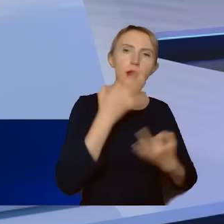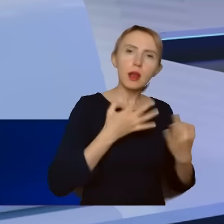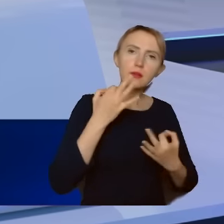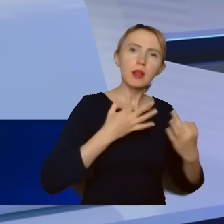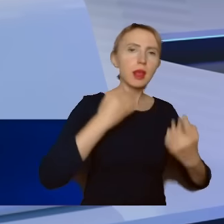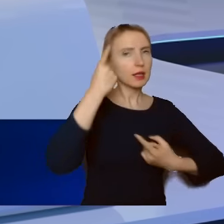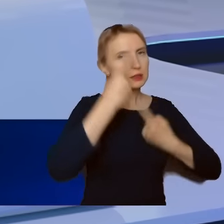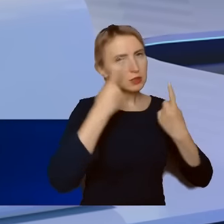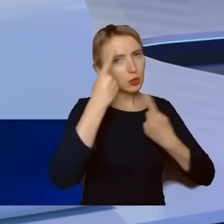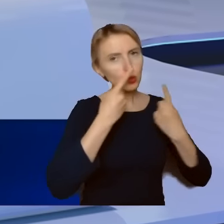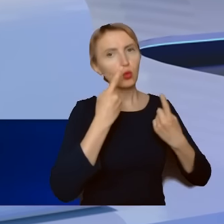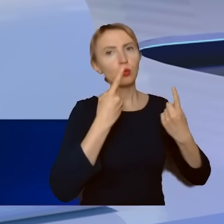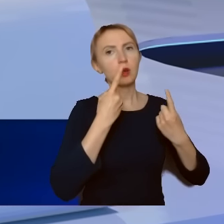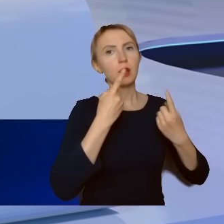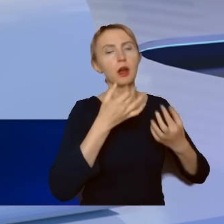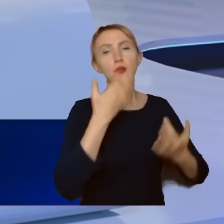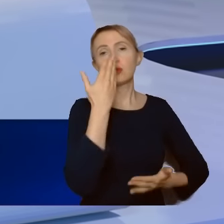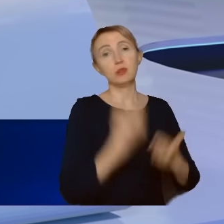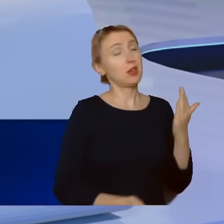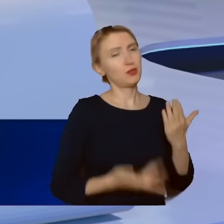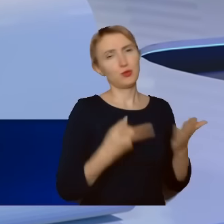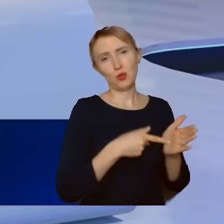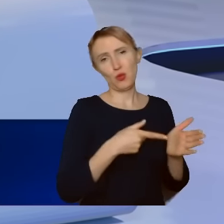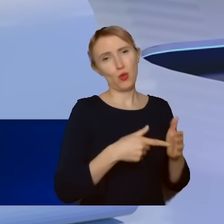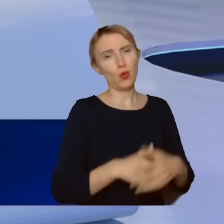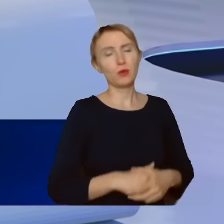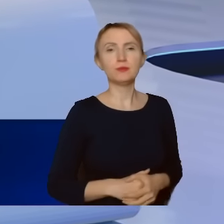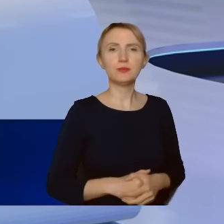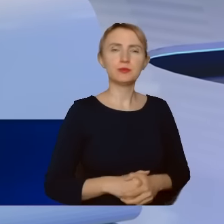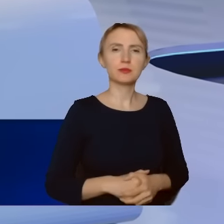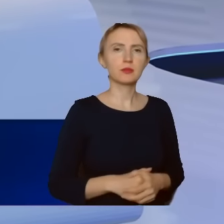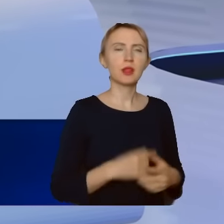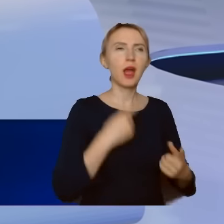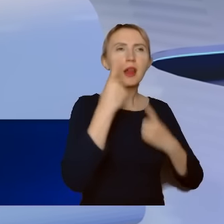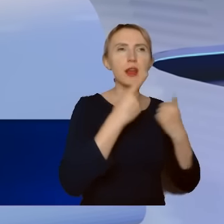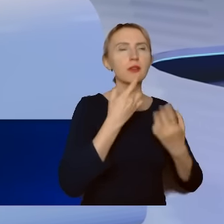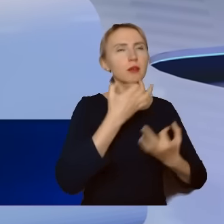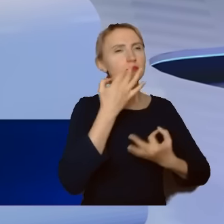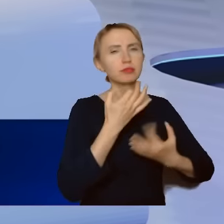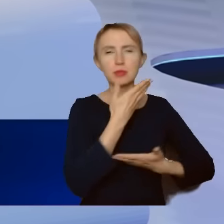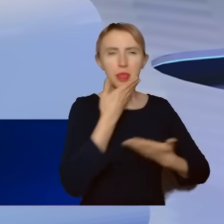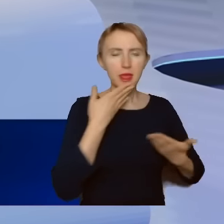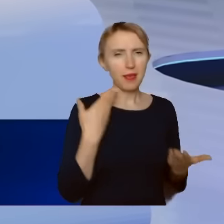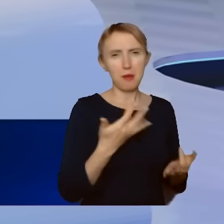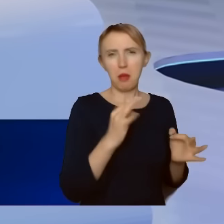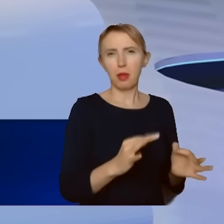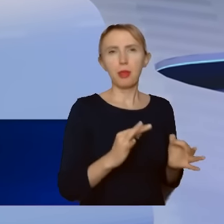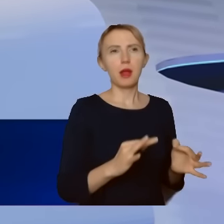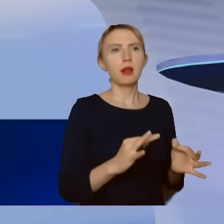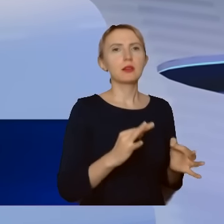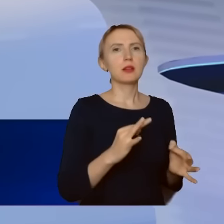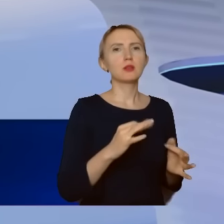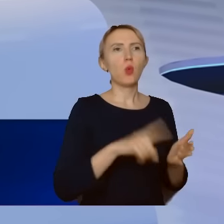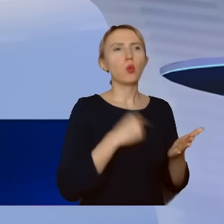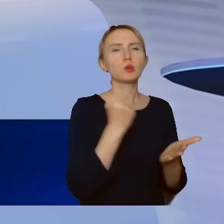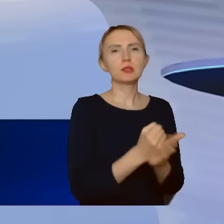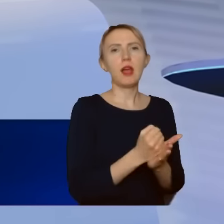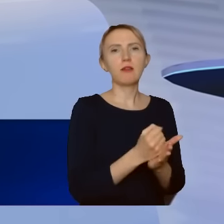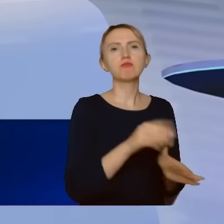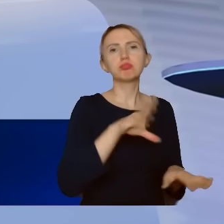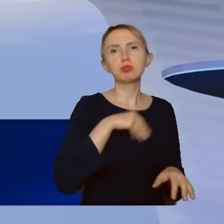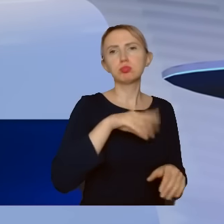prawda? Więc straciła te walory i refleksji, i zadumy. W tej chwili jest przyjmowanie ustaw tak